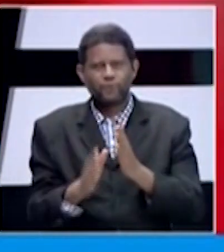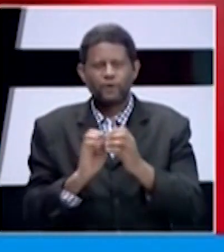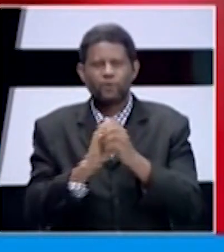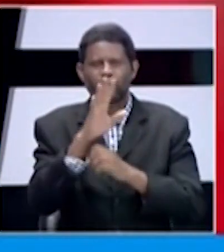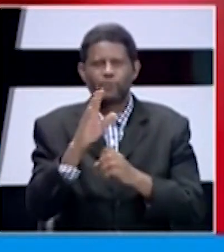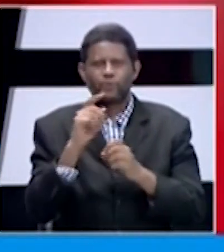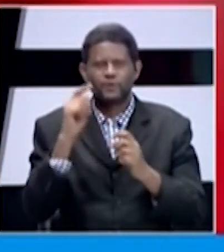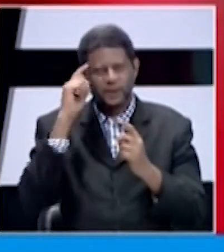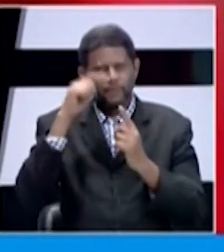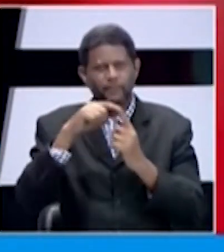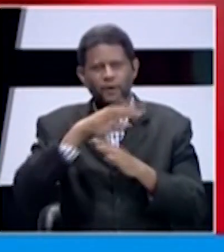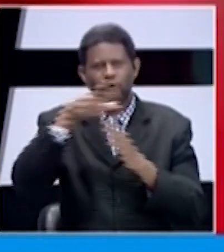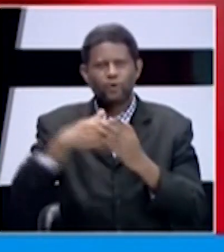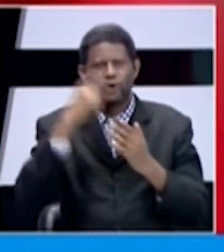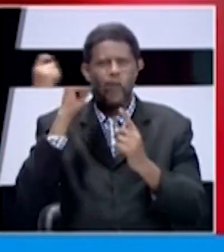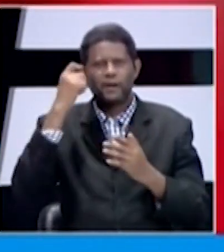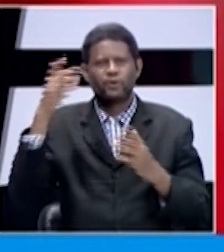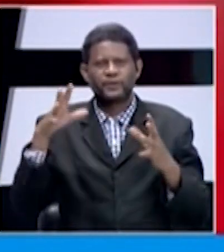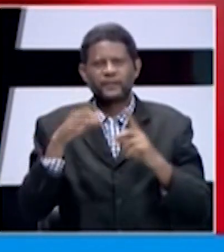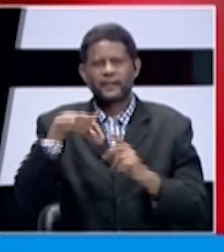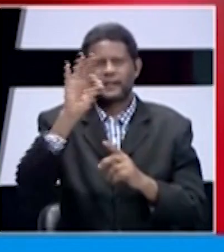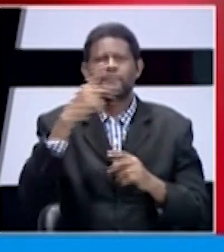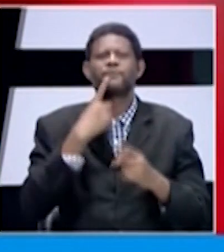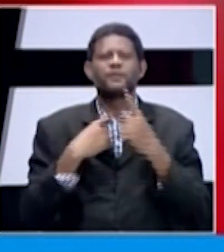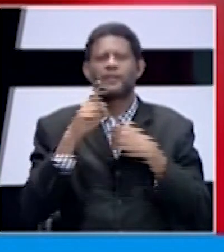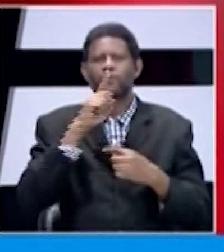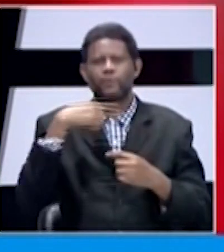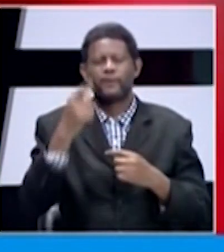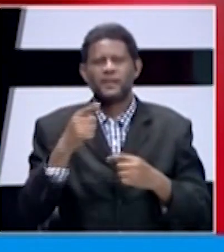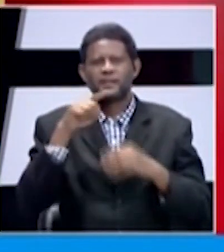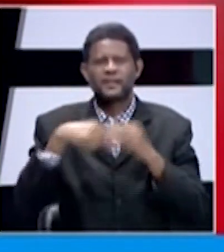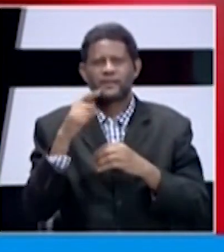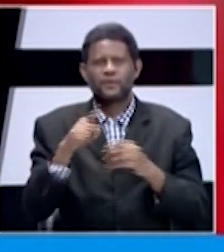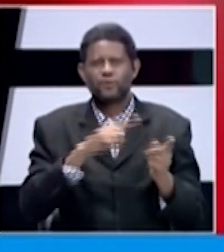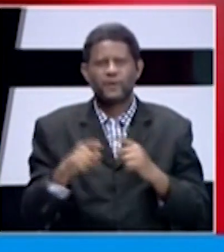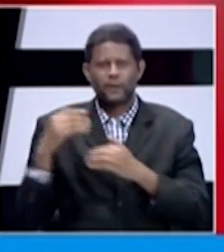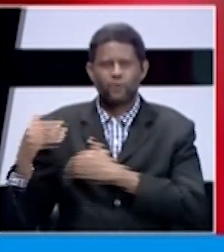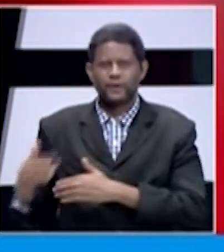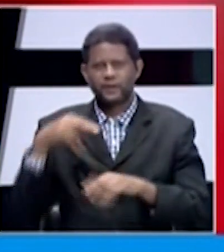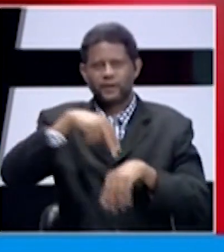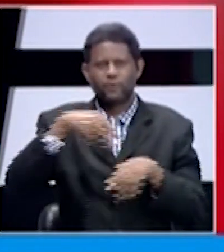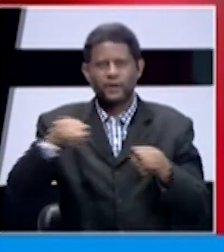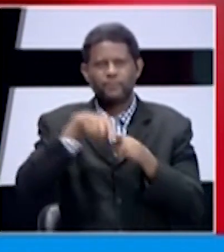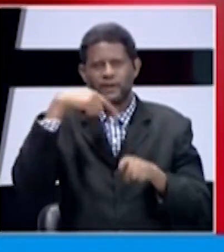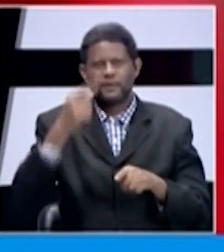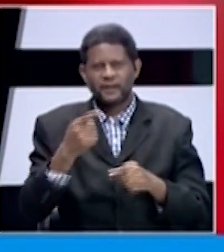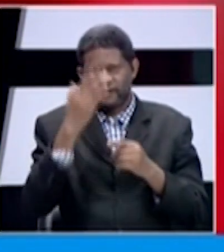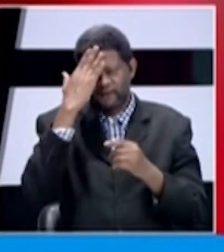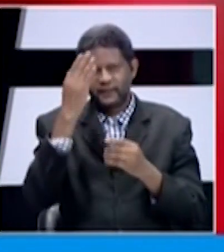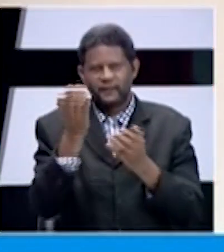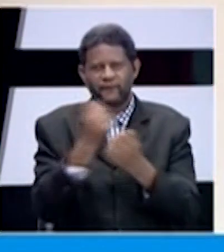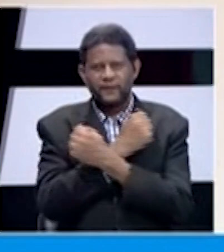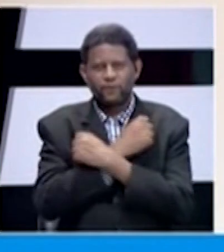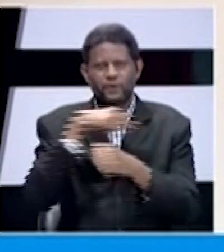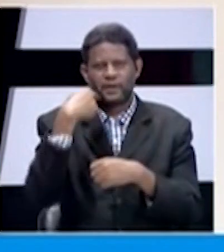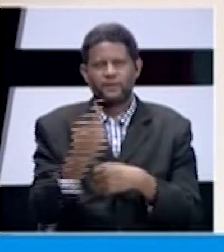እትወፍረሎምን ዕማማት ኩሎም ዓወት ክትሓፈስ ትምኒተ እዩ ብምብል ንምእንቲ እዚ እውን ኣብ ጎንኻ ደቡብ ከም እንብል ከረጋግፀልካ ይፈቱ